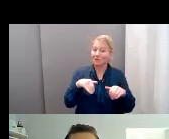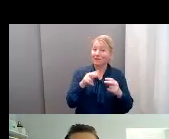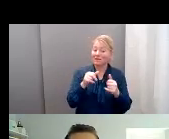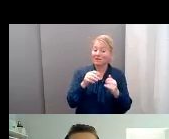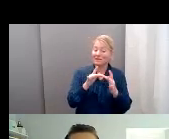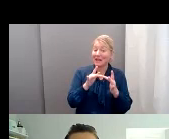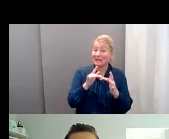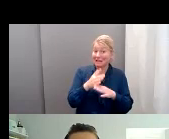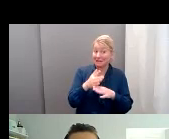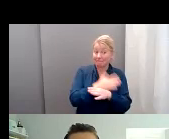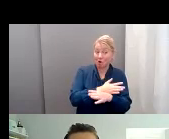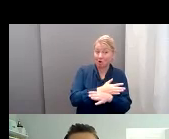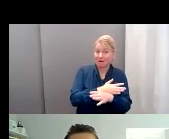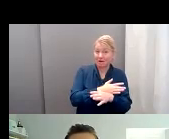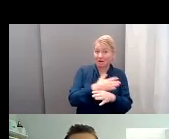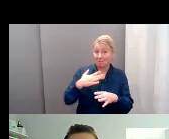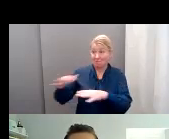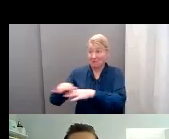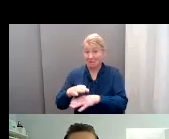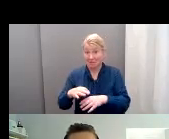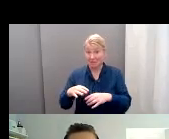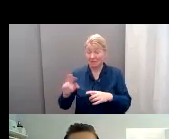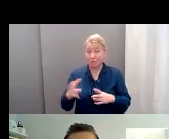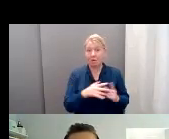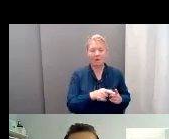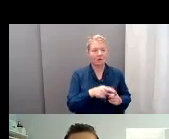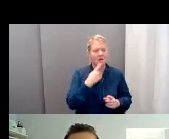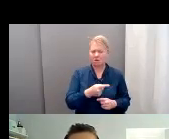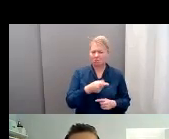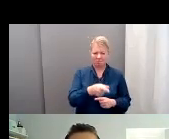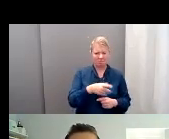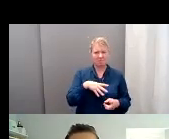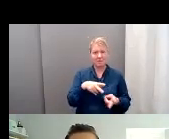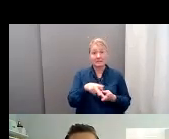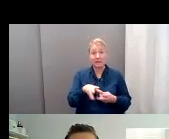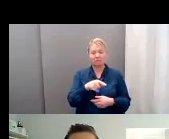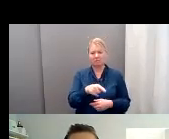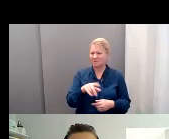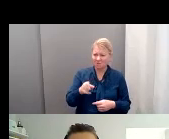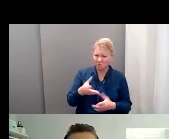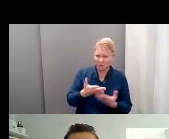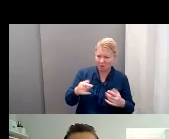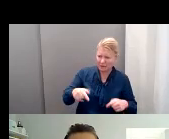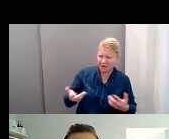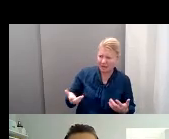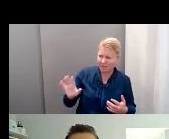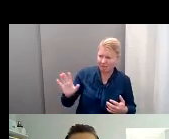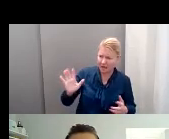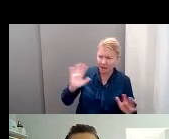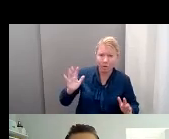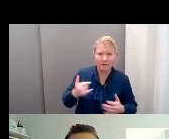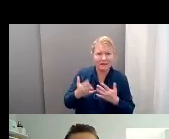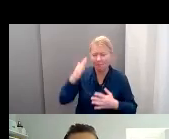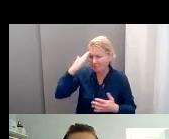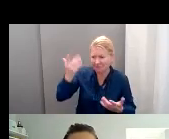att jag var ju inte där. Min kropp var liksom ett föremål för mig. Det var liksom inget som jag direkt hade någon koppling till. Som jag direkt brydde mig